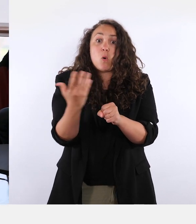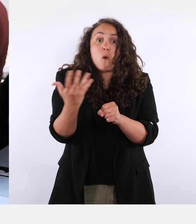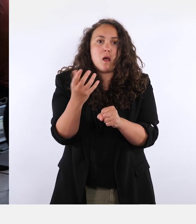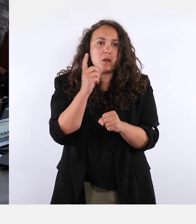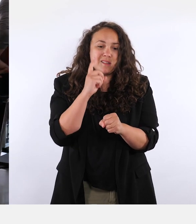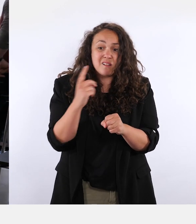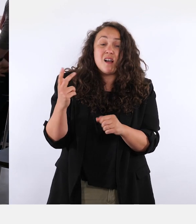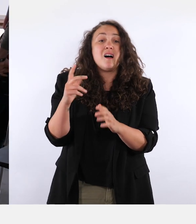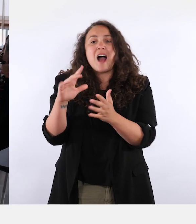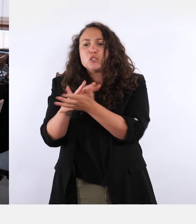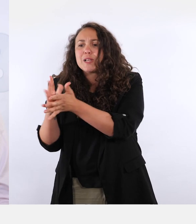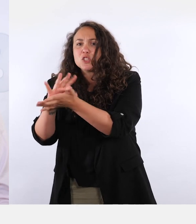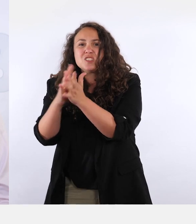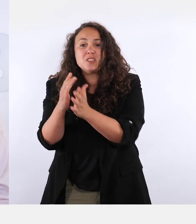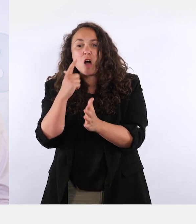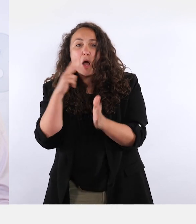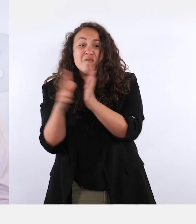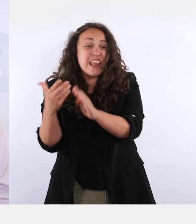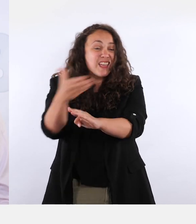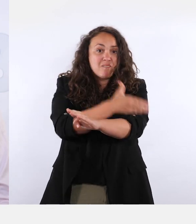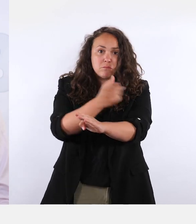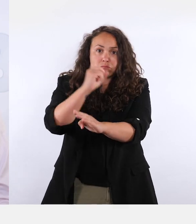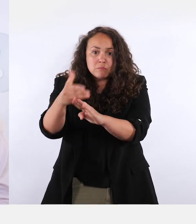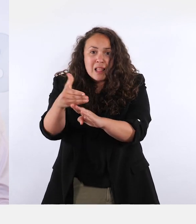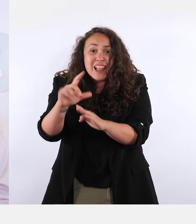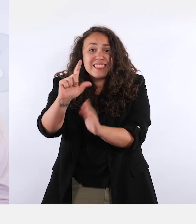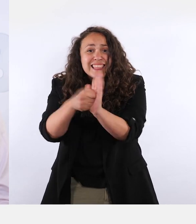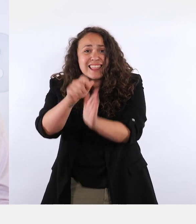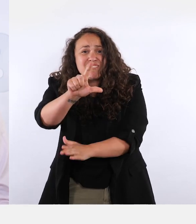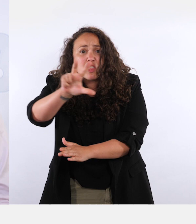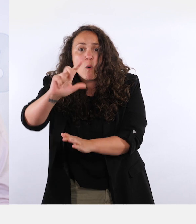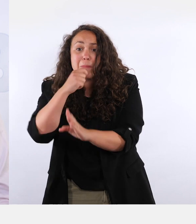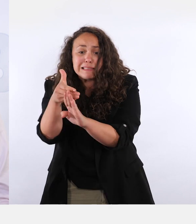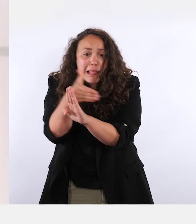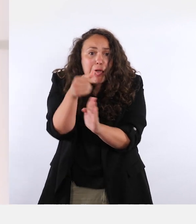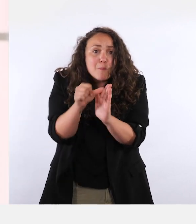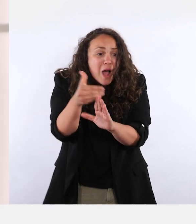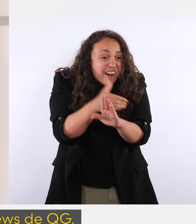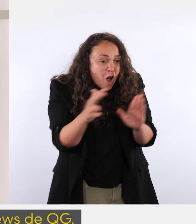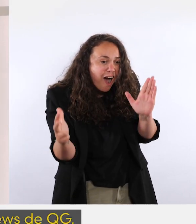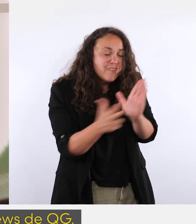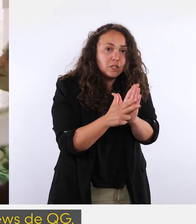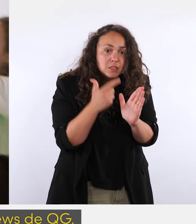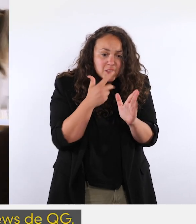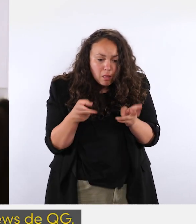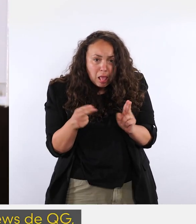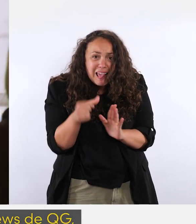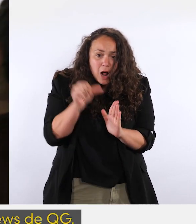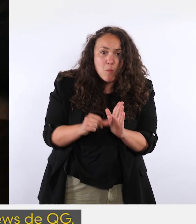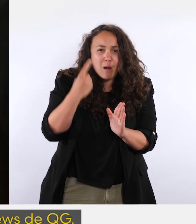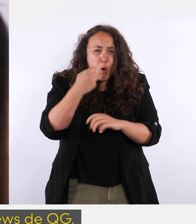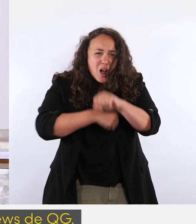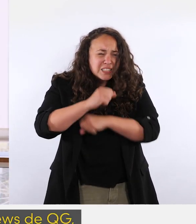Il y a eu un gros défi pour nous, puisqu'on a eu la validation avec les associations un mois avant le 23 mars. Donc en un mois, il a